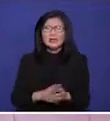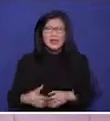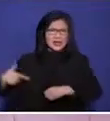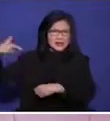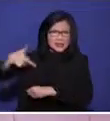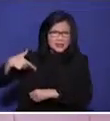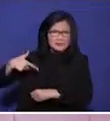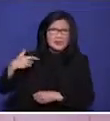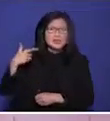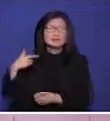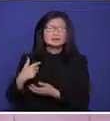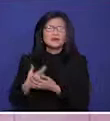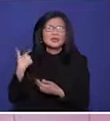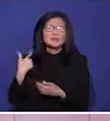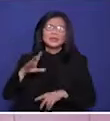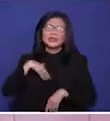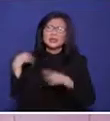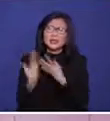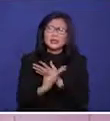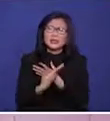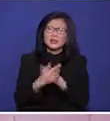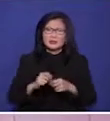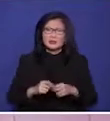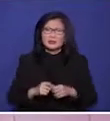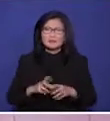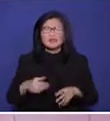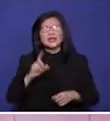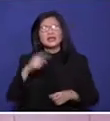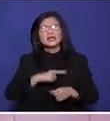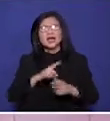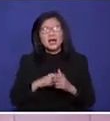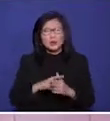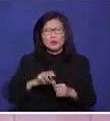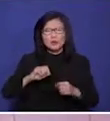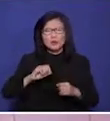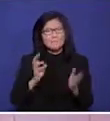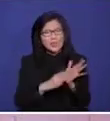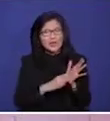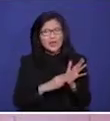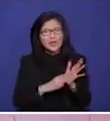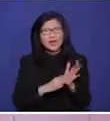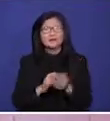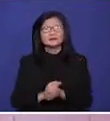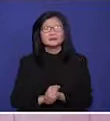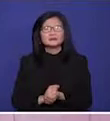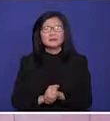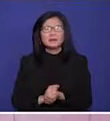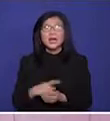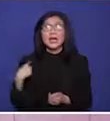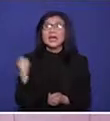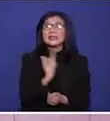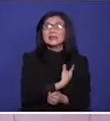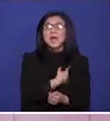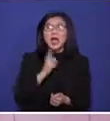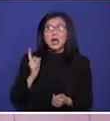kami ingin menyelesaikan dari muara masalah. Muara masalah menurut kami adalah kita